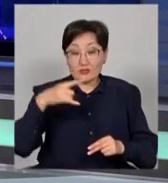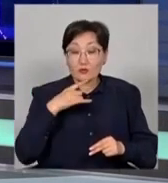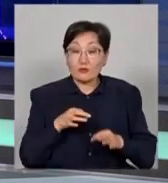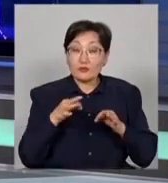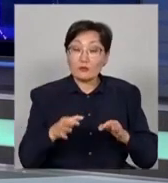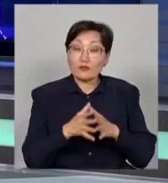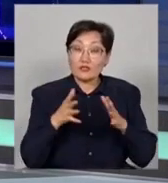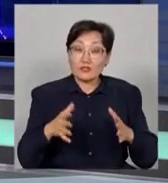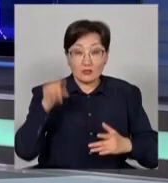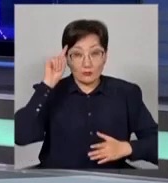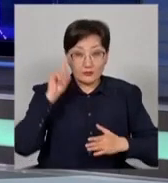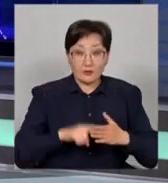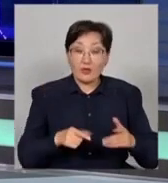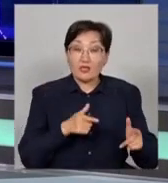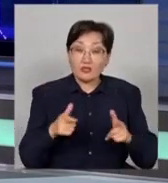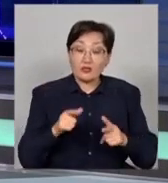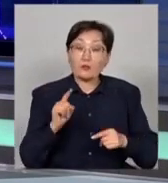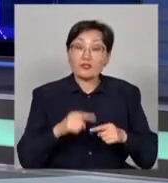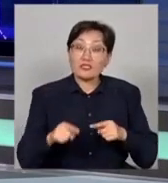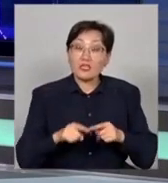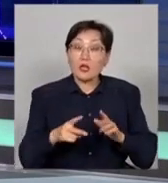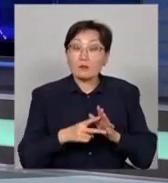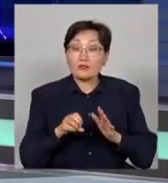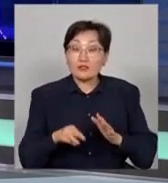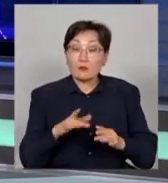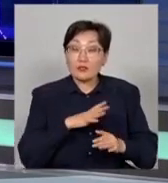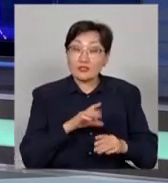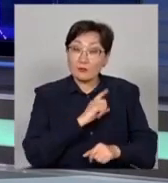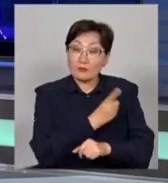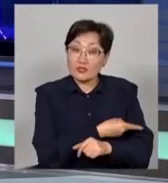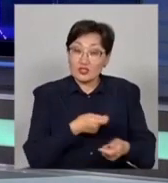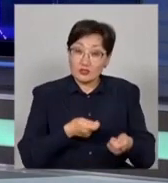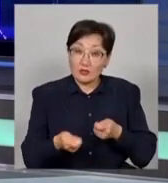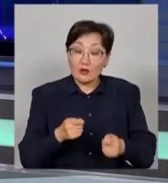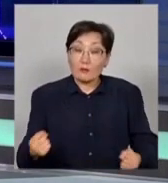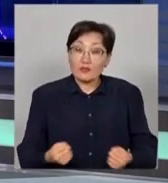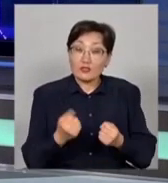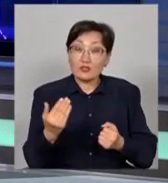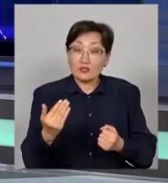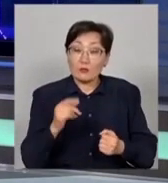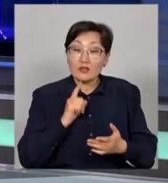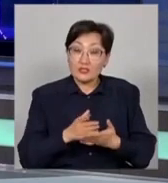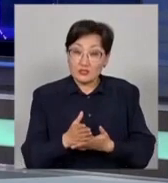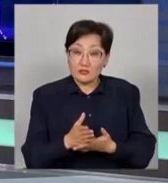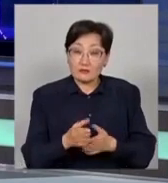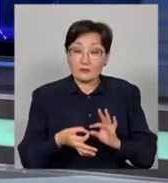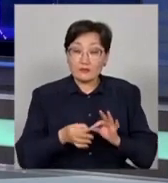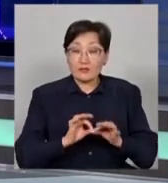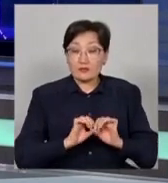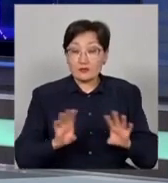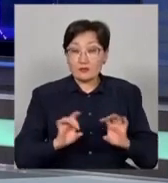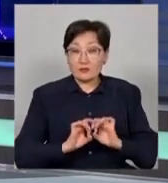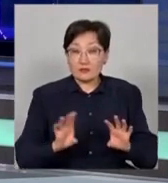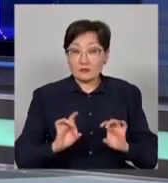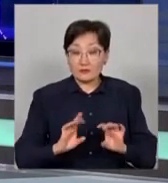выразили огромное доверие и готовность в ближайшие 7 лет быть сильным лидером и поддерживать его политику. Алия Абитова